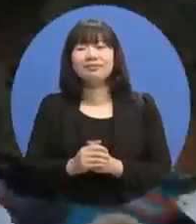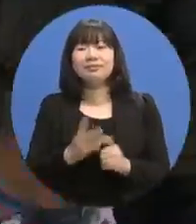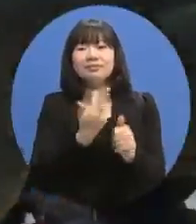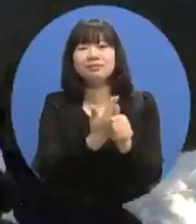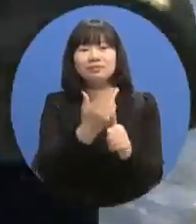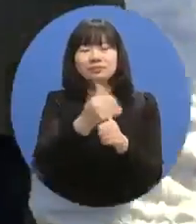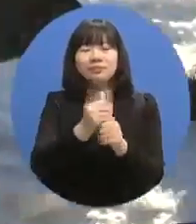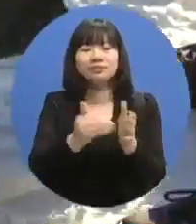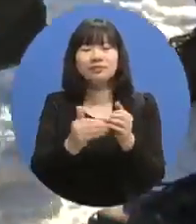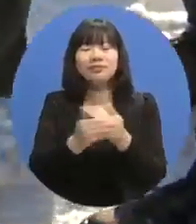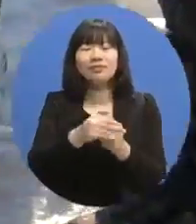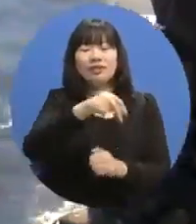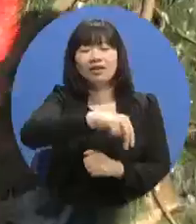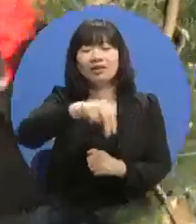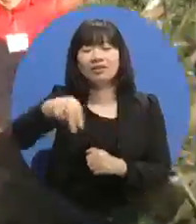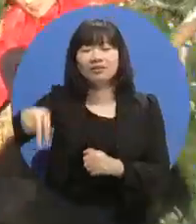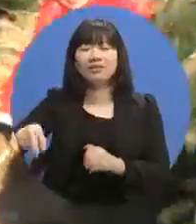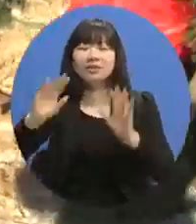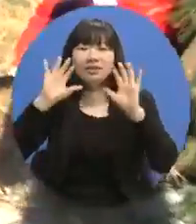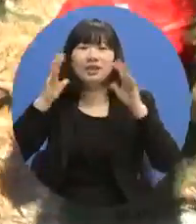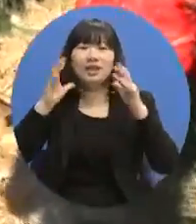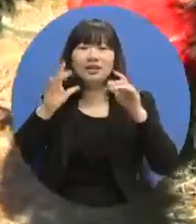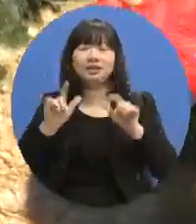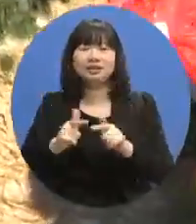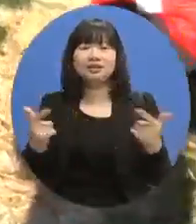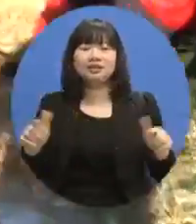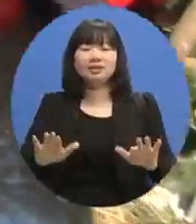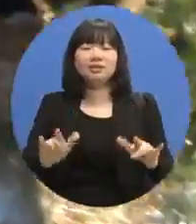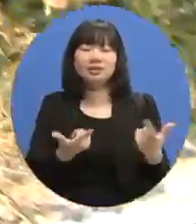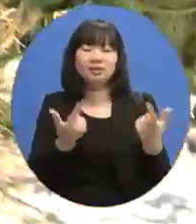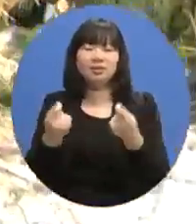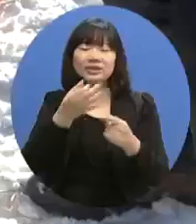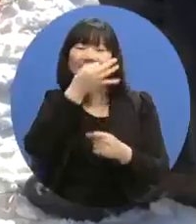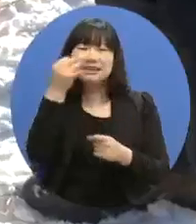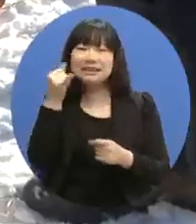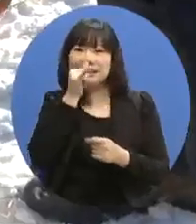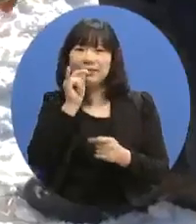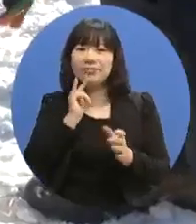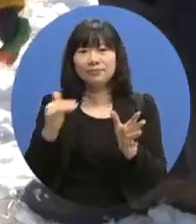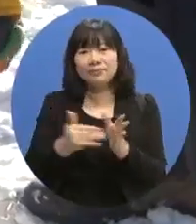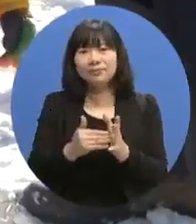토끼 잡느라 이리 뛰고 저리 뛰는 아이들 모두 신이 났습니다.